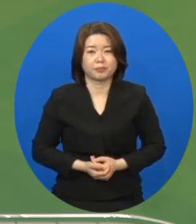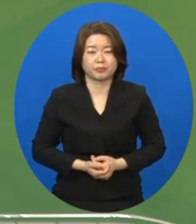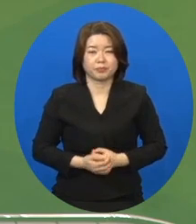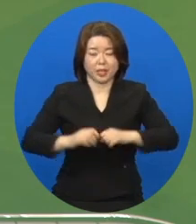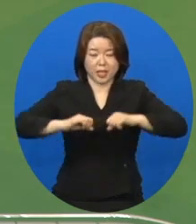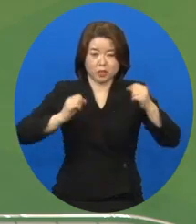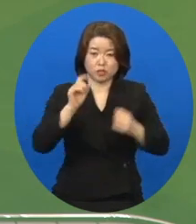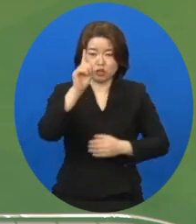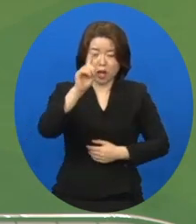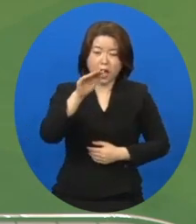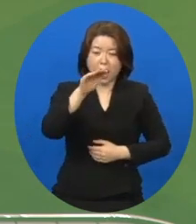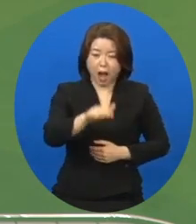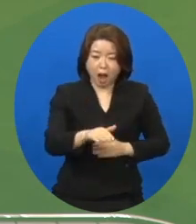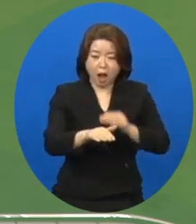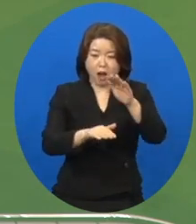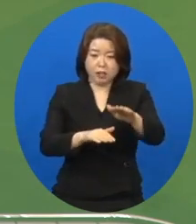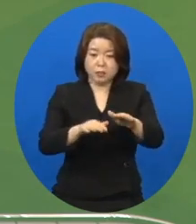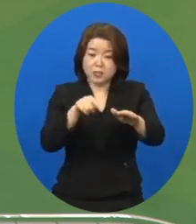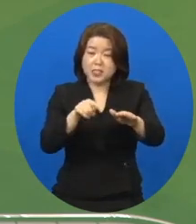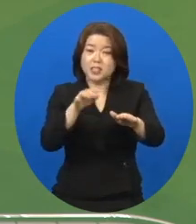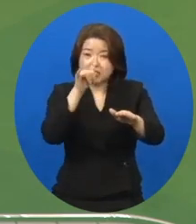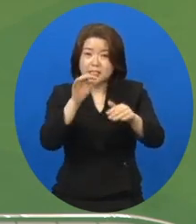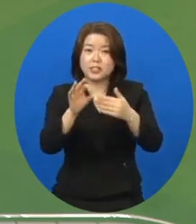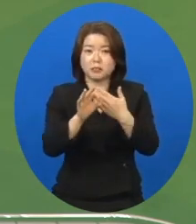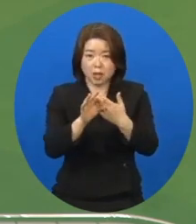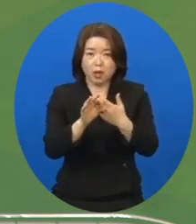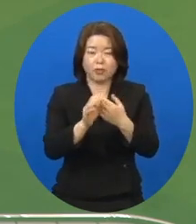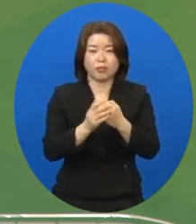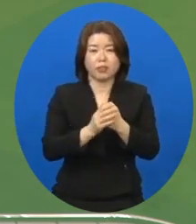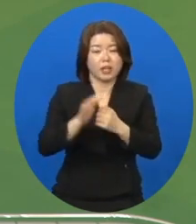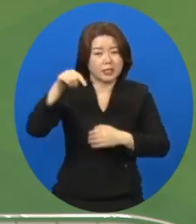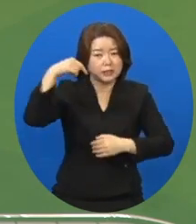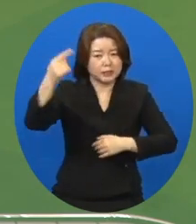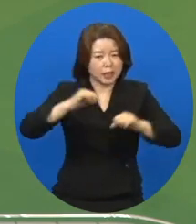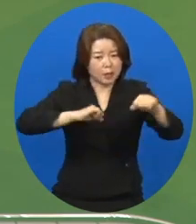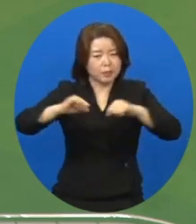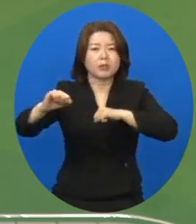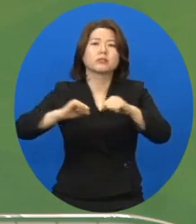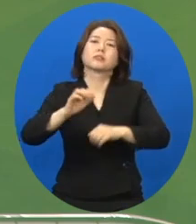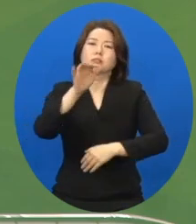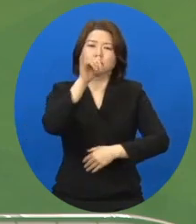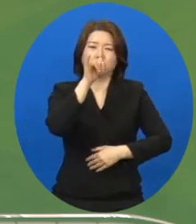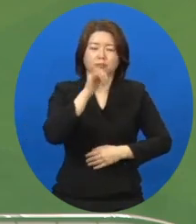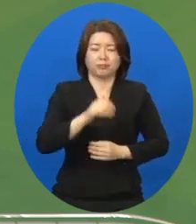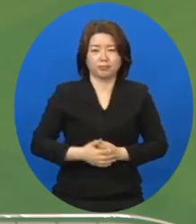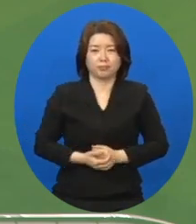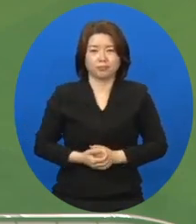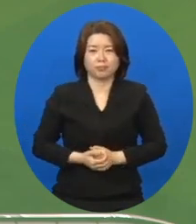순종의 한 걸음이 있어야 그래야 역사가 있는 거거든요.